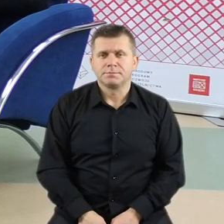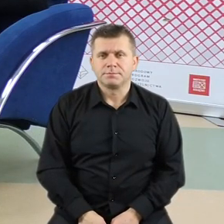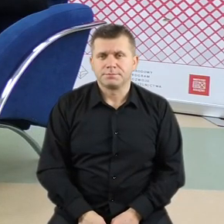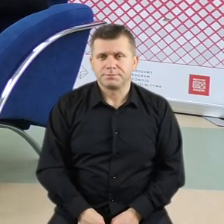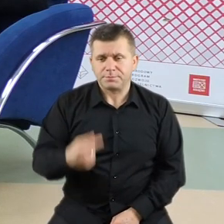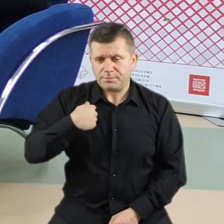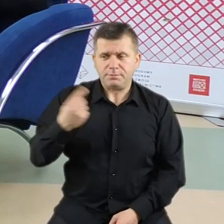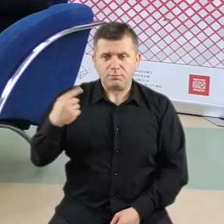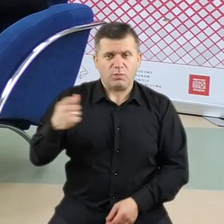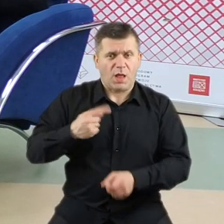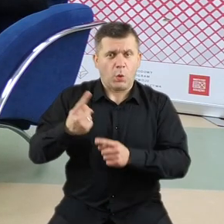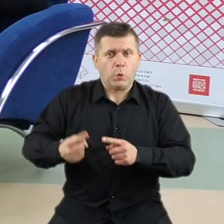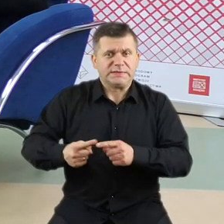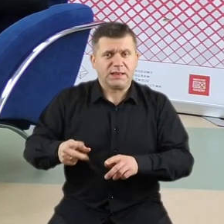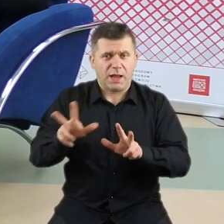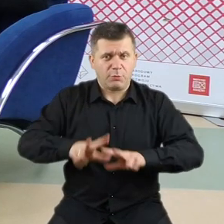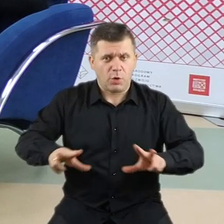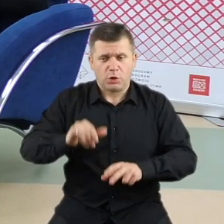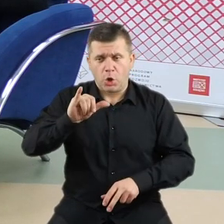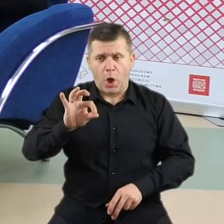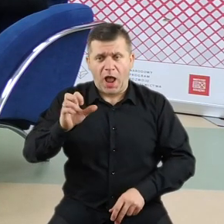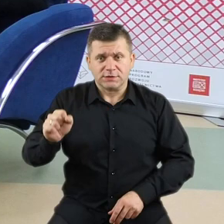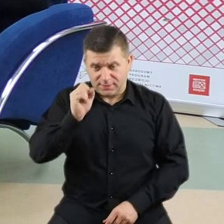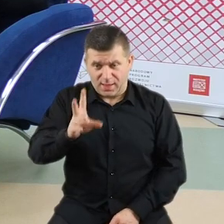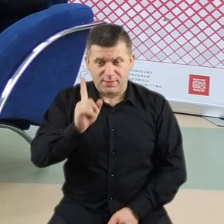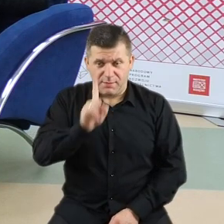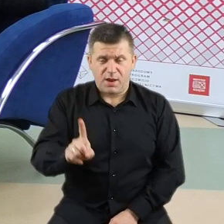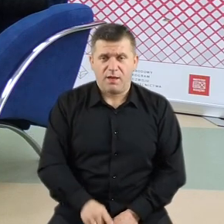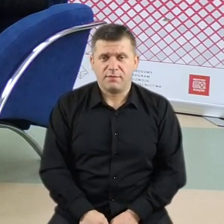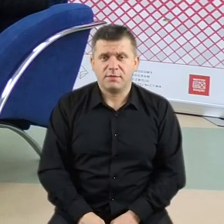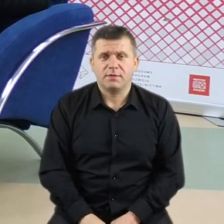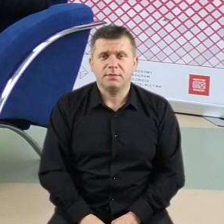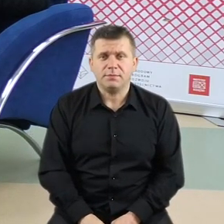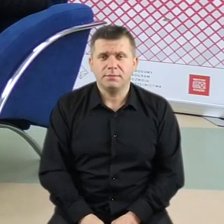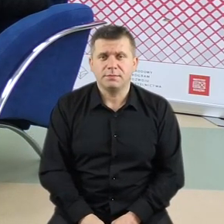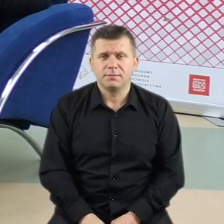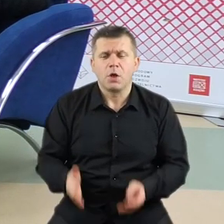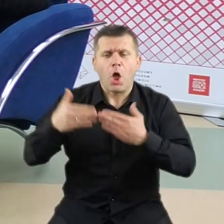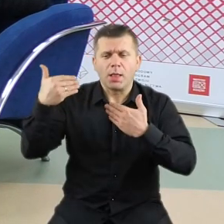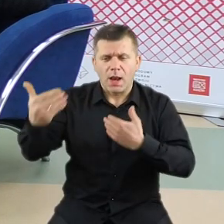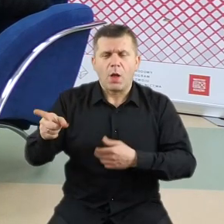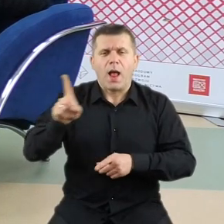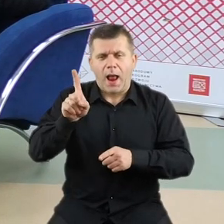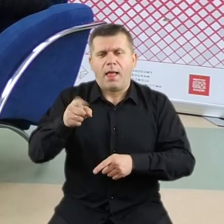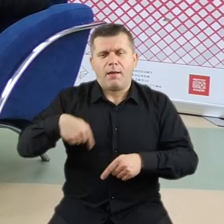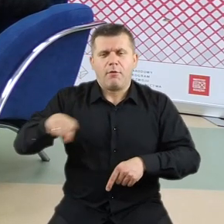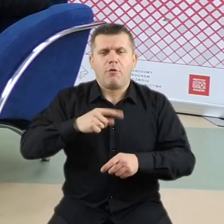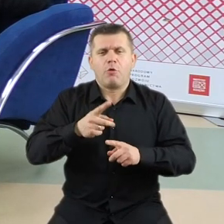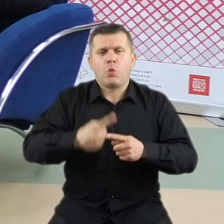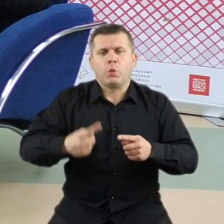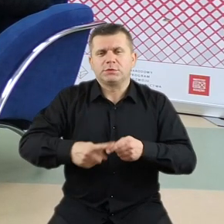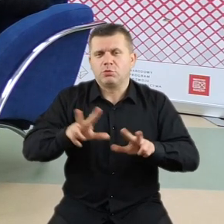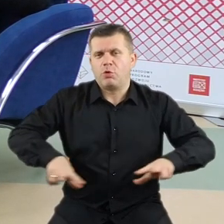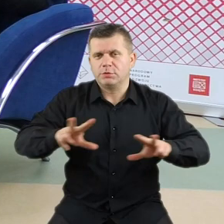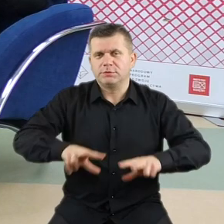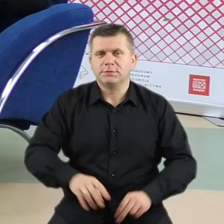przerwę na chwilę. Wiesz, że jesteśmy kuzynkami? Z Joasią? Tak, naprawdę. Taki zbieg okoliczności. Odległy mi bardzo, ale jednak.